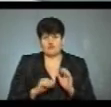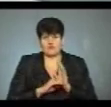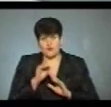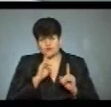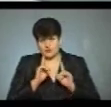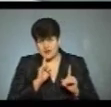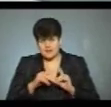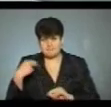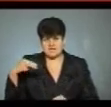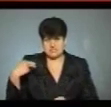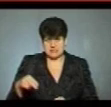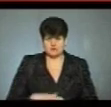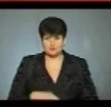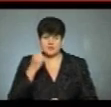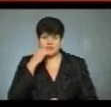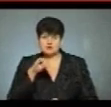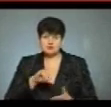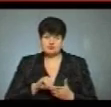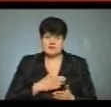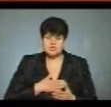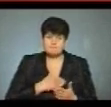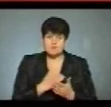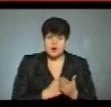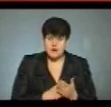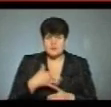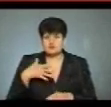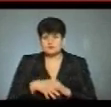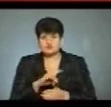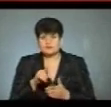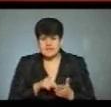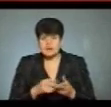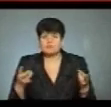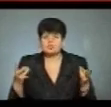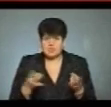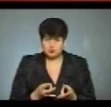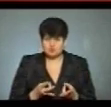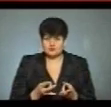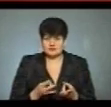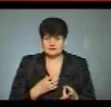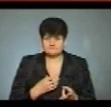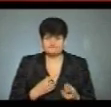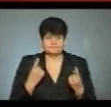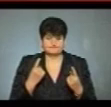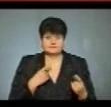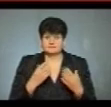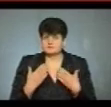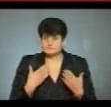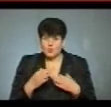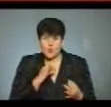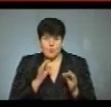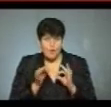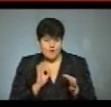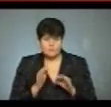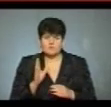і президенту. Я вам дуже дякую за участь у нашій програмі. Розуміємо, що питання потребує жвавої дискусії, багатьох обговорень. Ми будемо